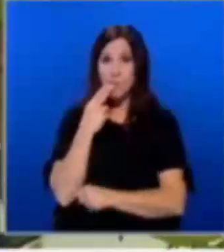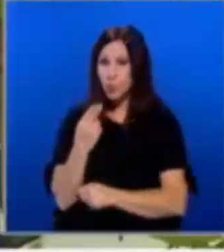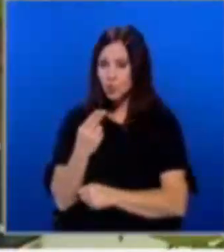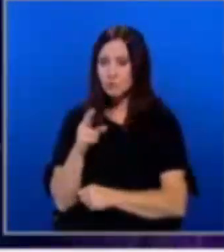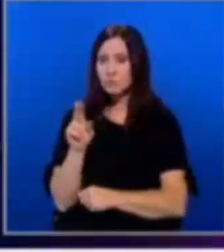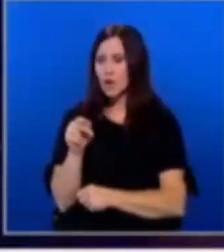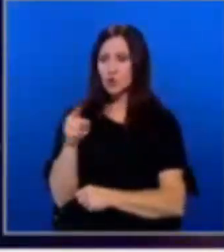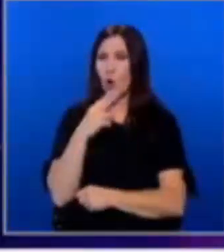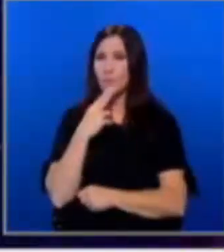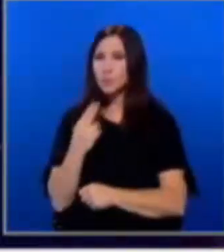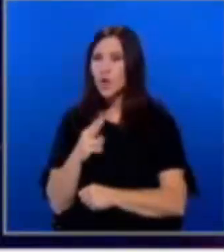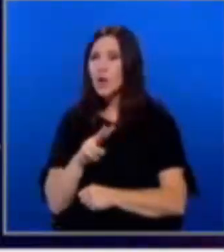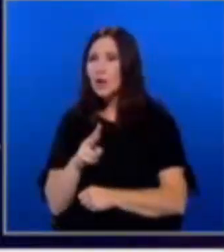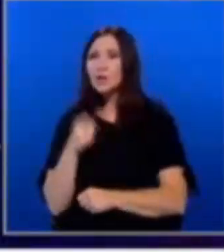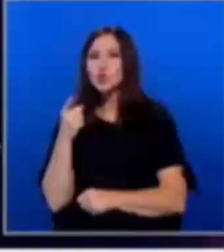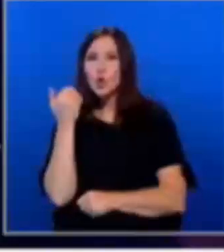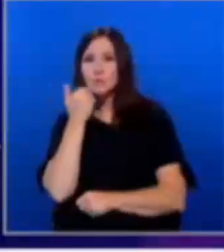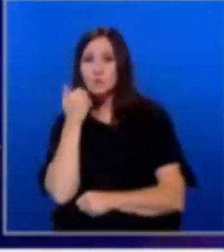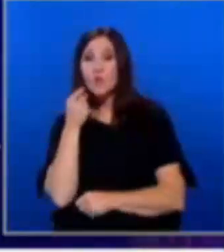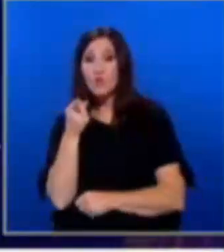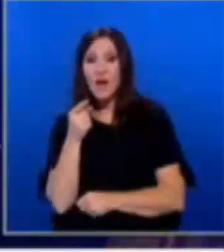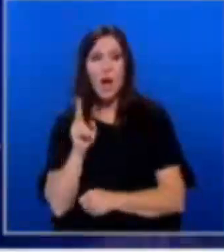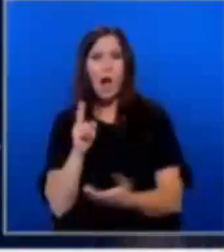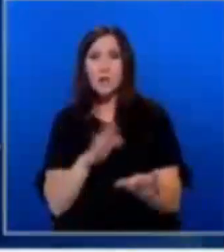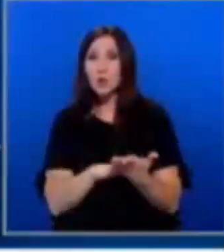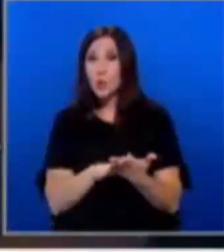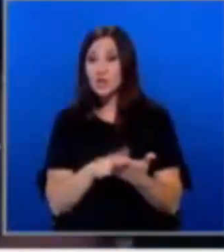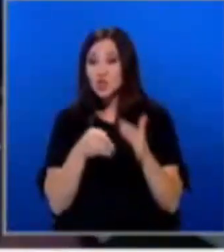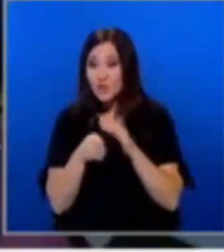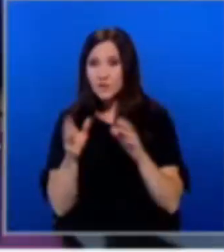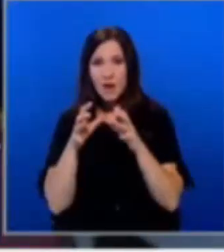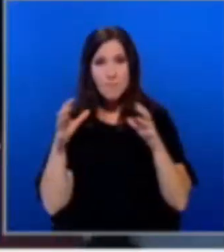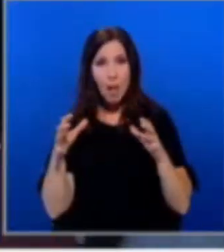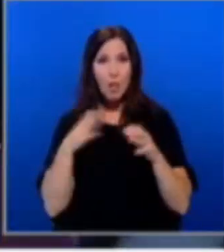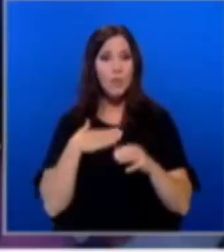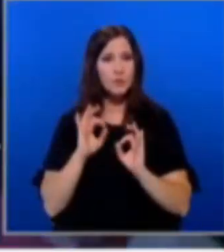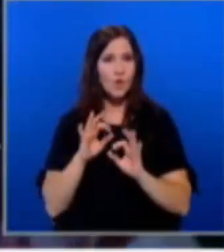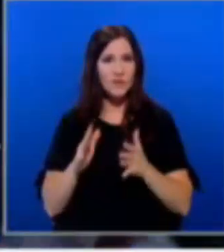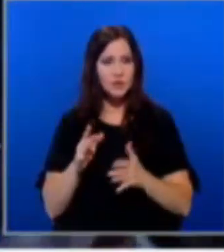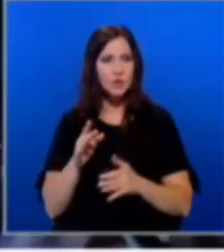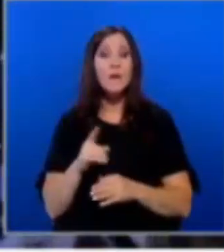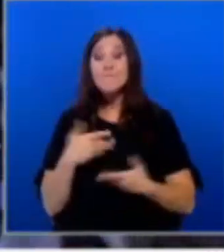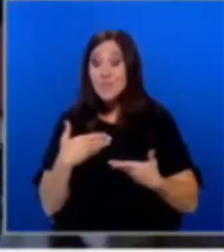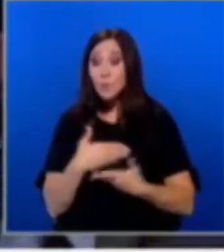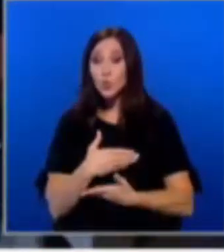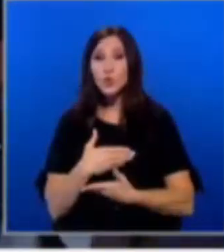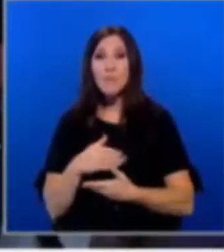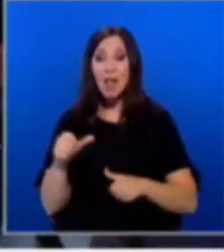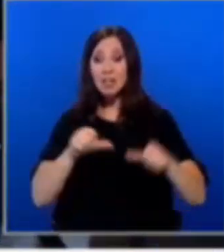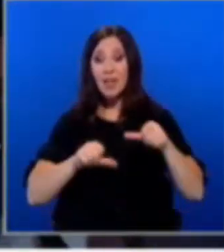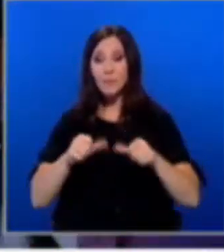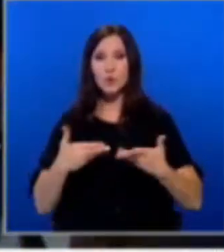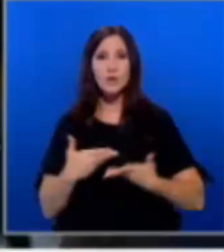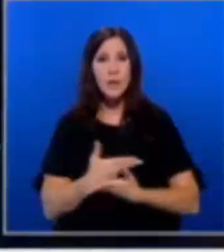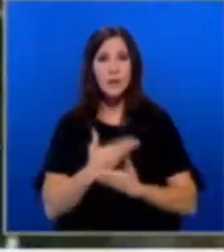и да каже той пуши. Или че той е употребил това, но как да докаже, че вътре в балона има такова нещо. Тоест, необходима си е лаборатория,